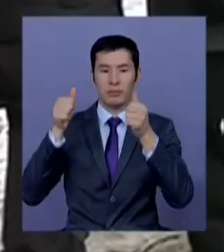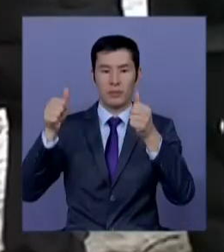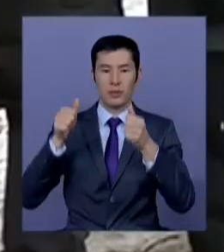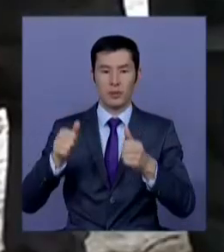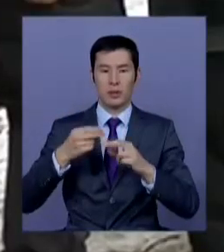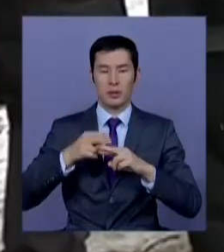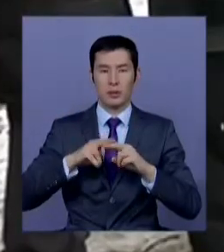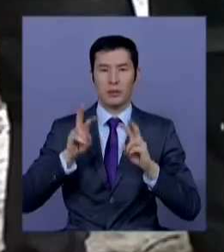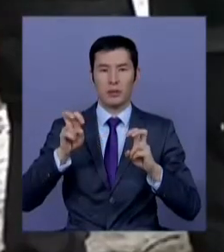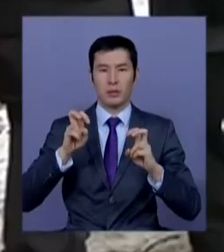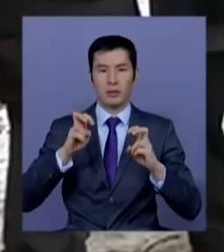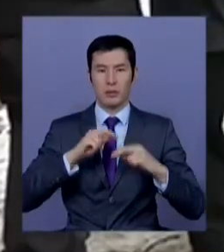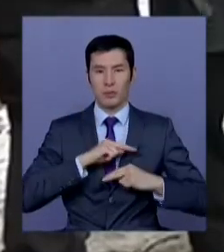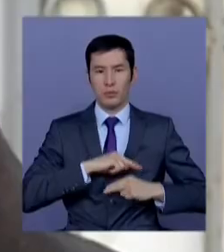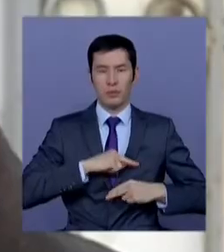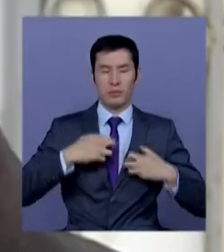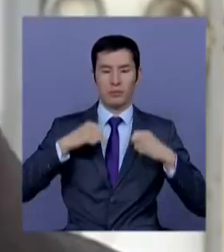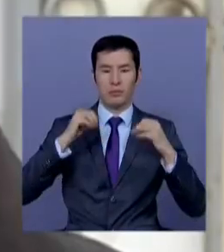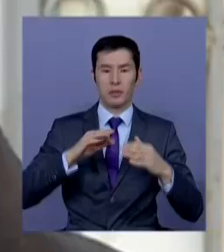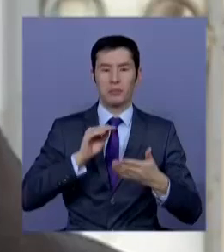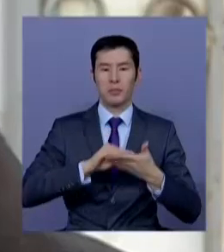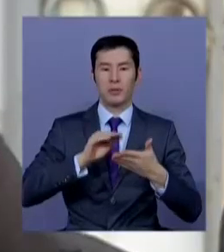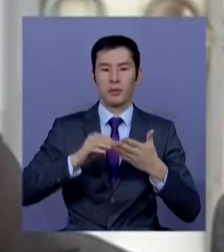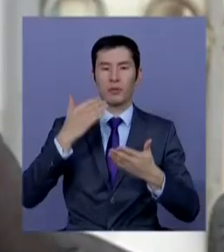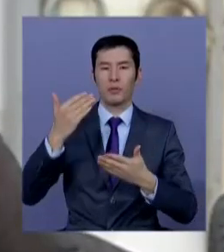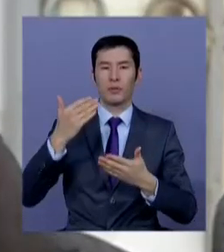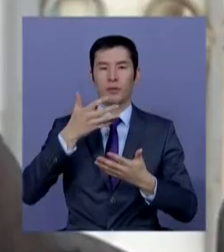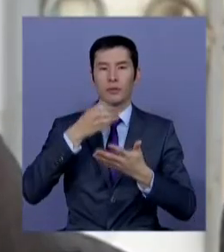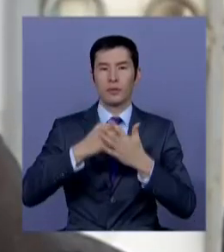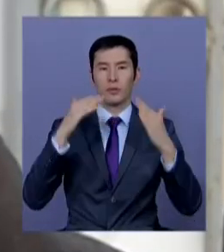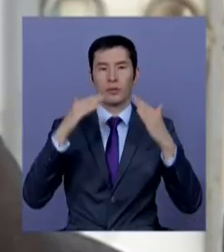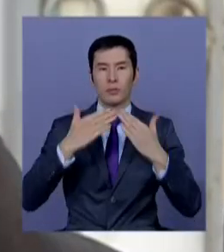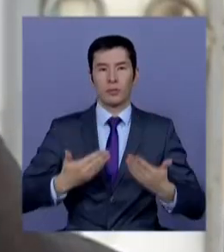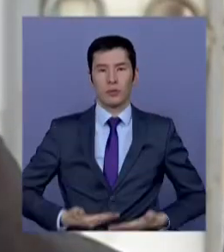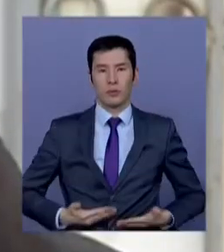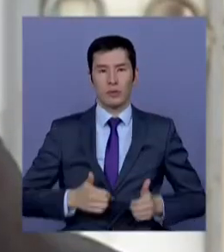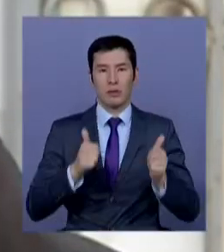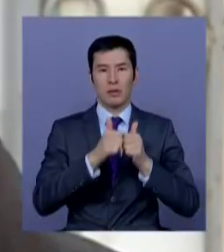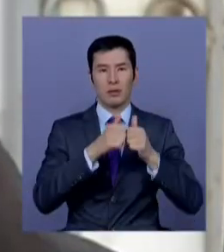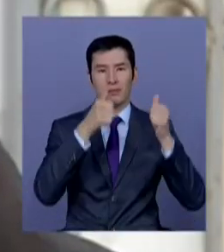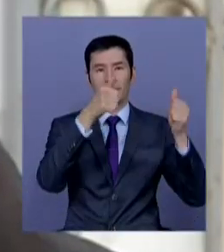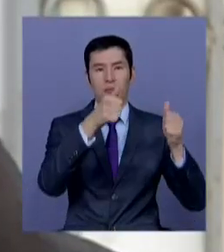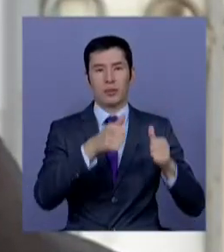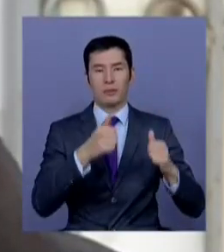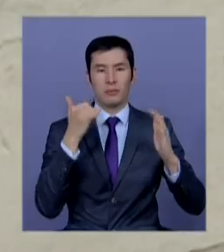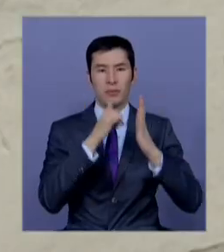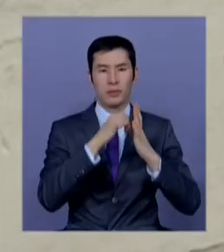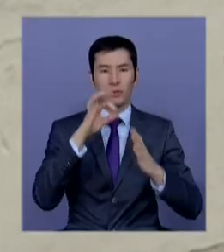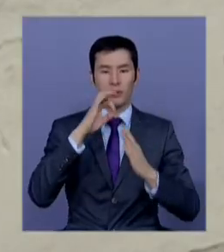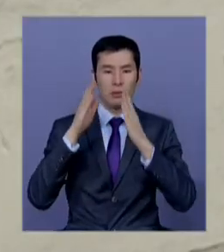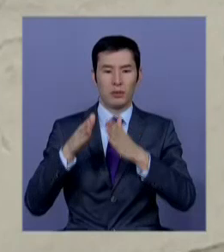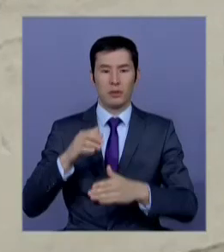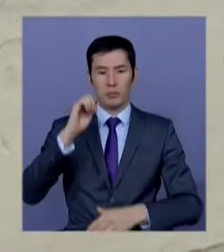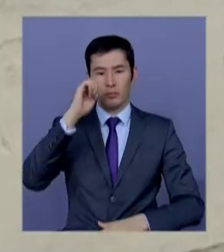еліміздің еңбек сіңірген қайраткері жазушының өзі тұрған үйдің қабырғасына ілінді. Шараға қазақ журналистикасының майталмандары,